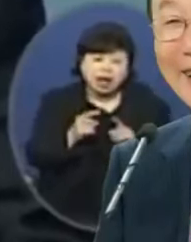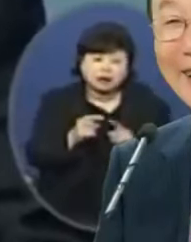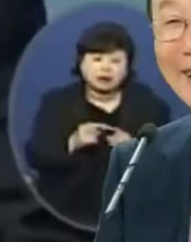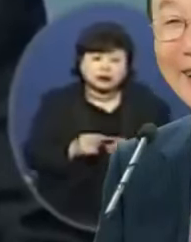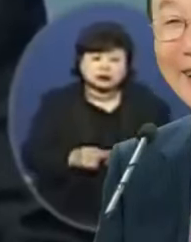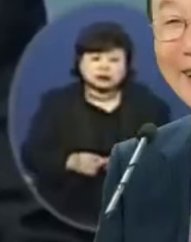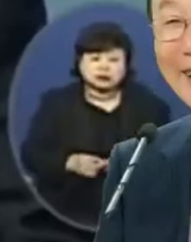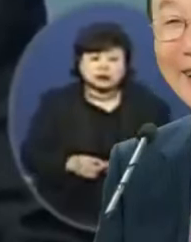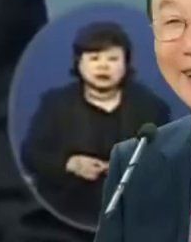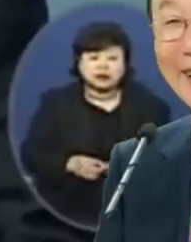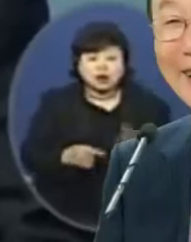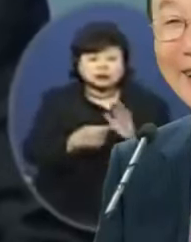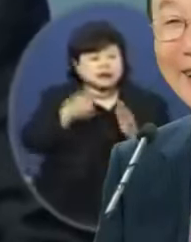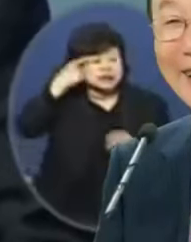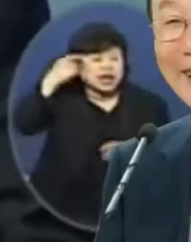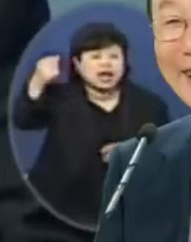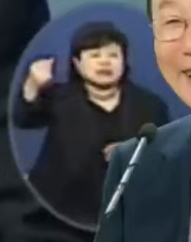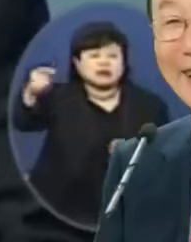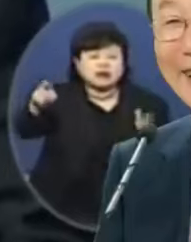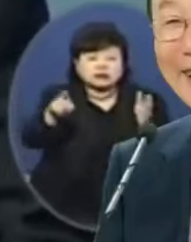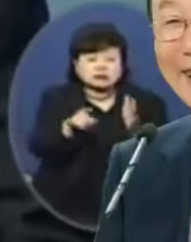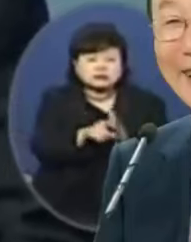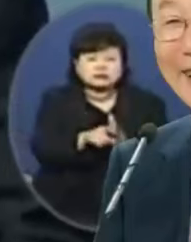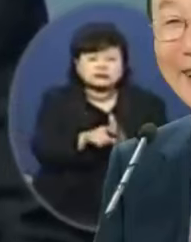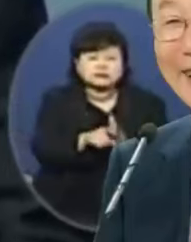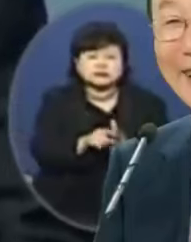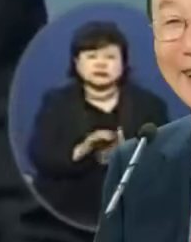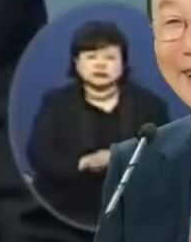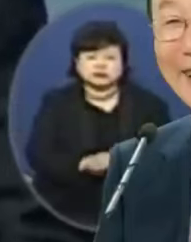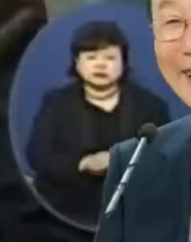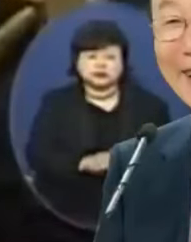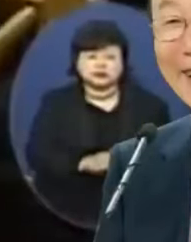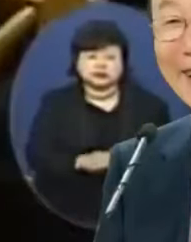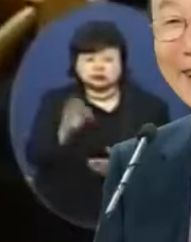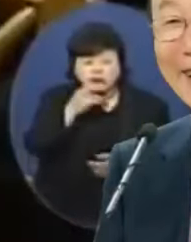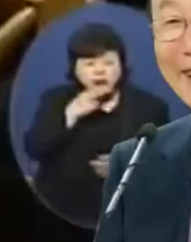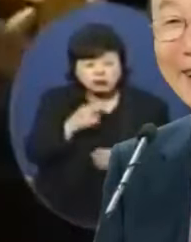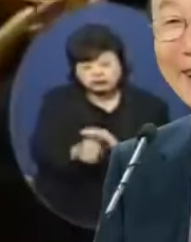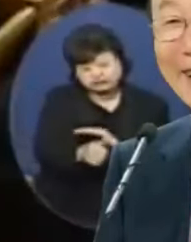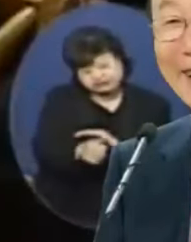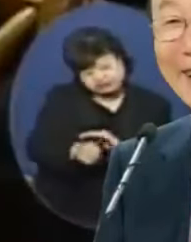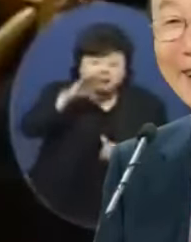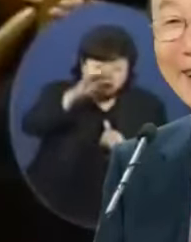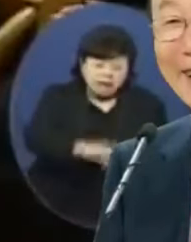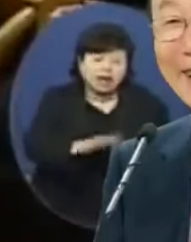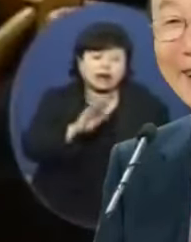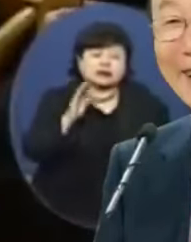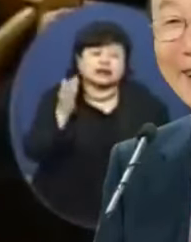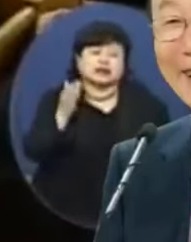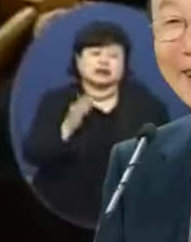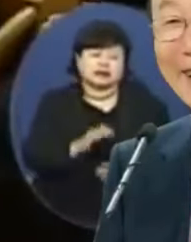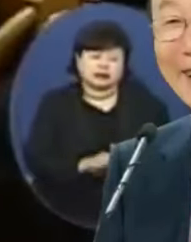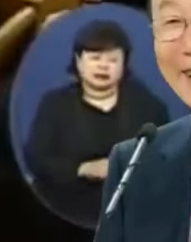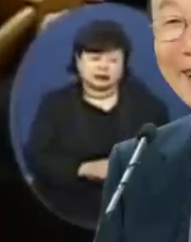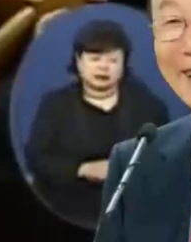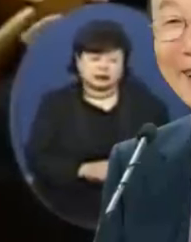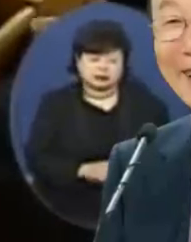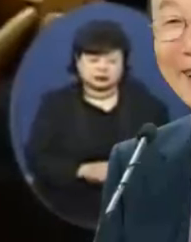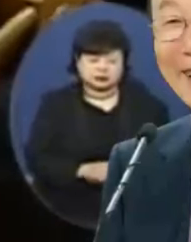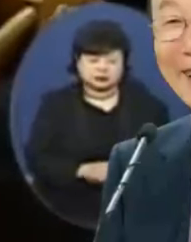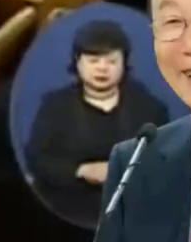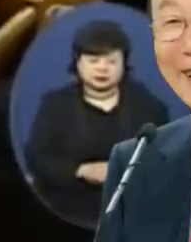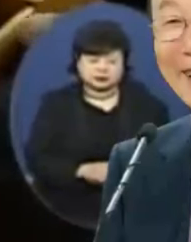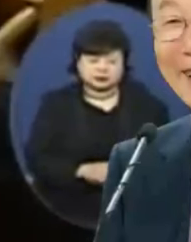이미지가 부정적이 되고 믿음의 도전을 하지 않고 뒤로 물러가서 나중에는 세상에 패배자가 되어서 세상을 떠나게 되는